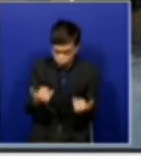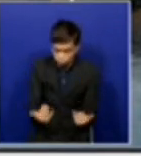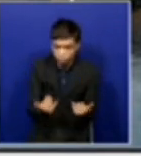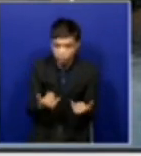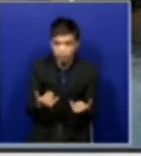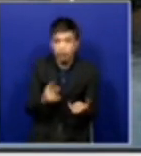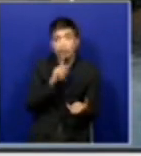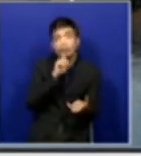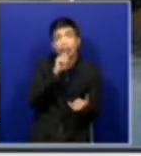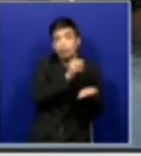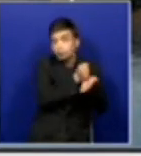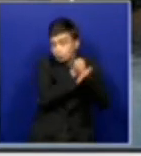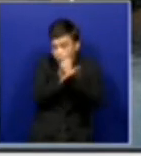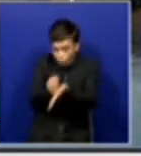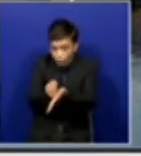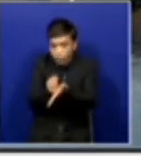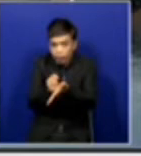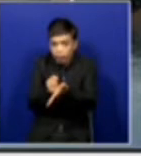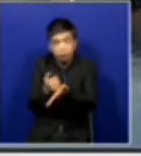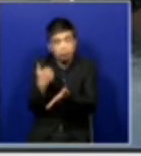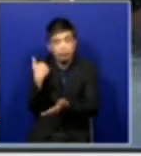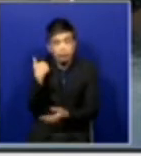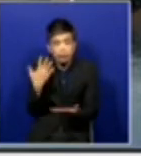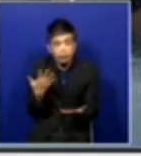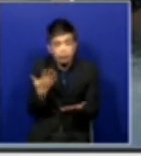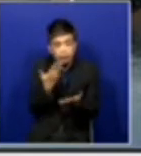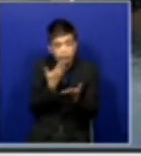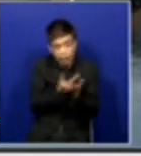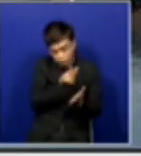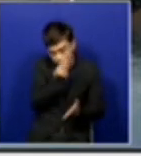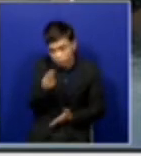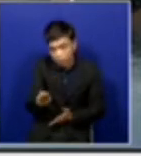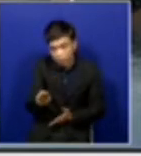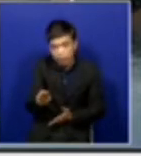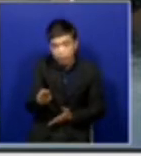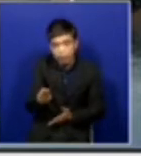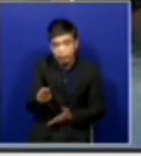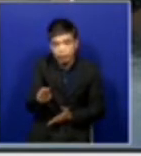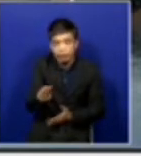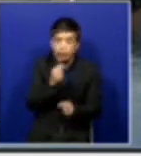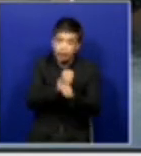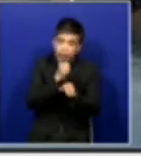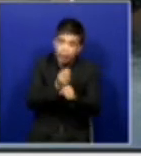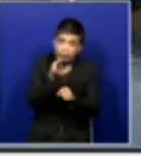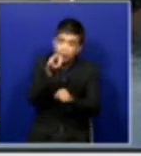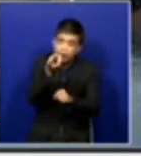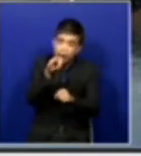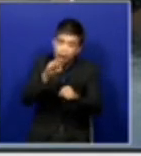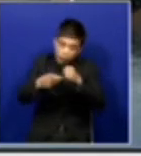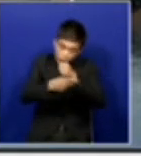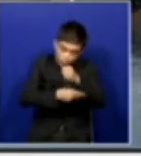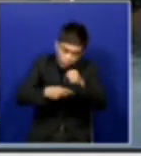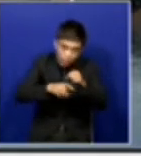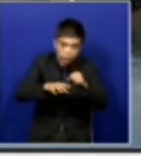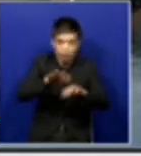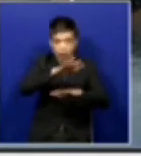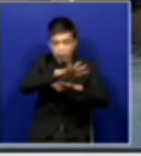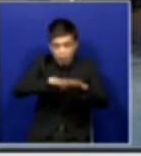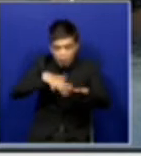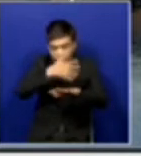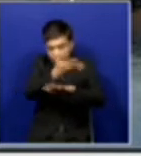มีอะไรไปให้เขาชดเชยค่าทำนาบอกว่าให้จ่ายครอบครัวห